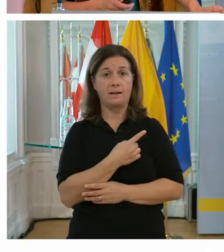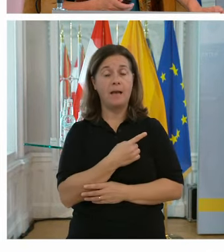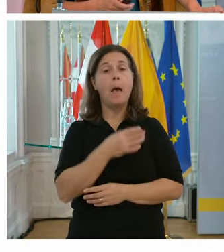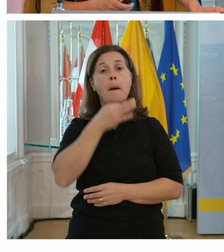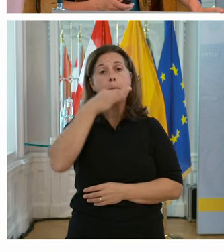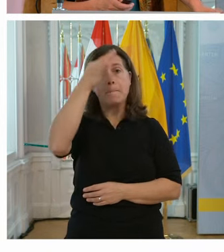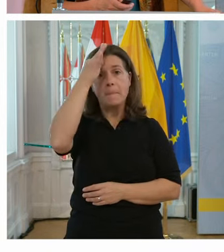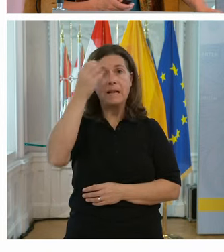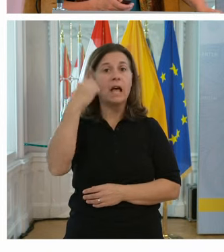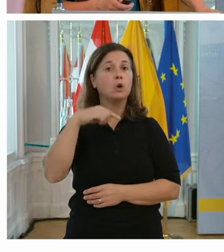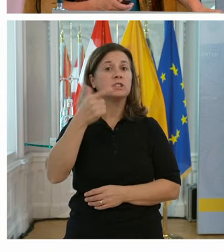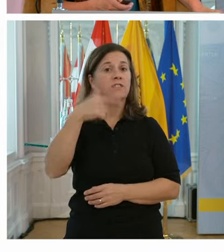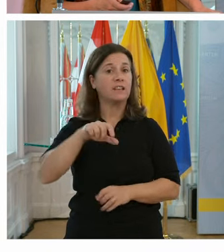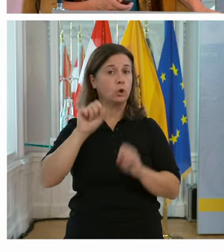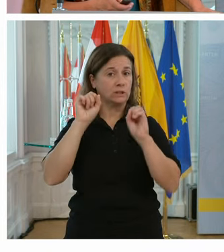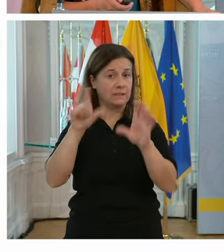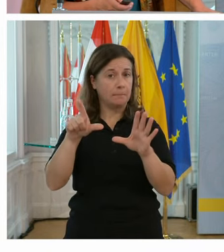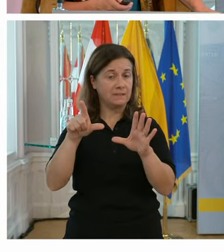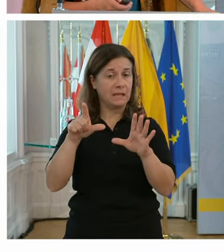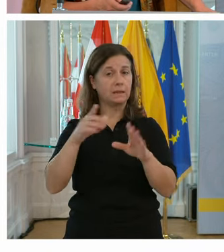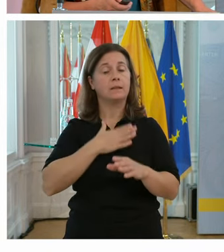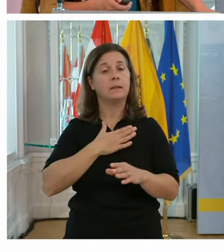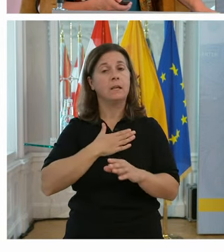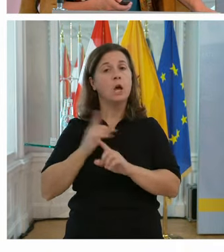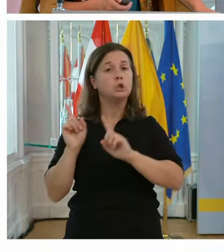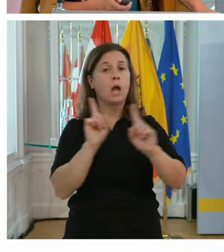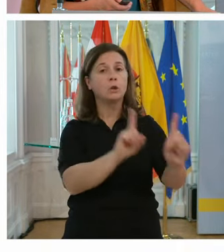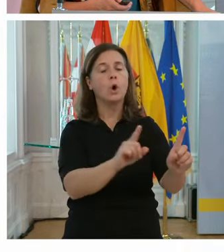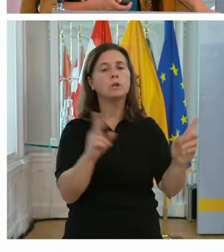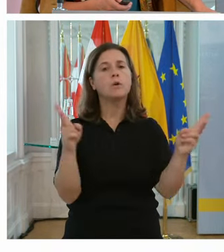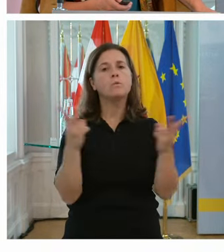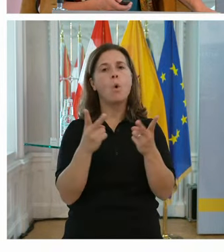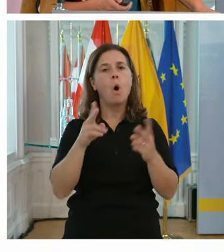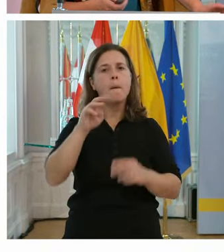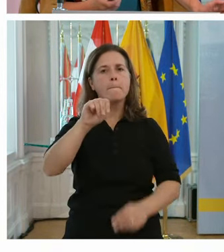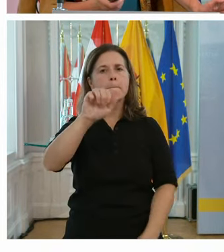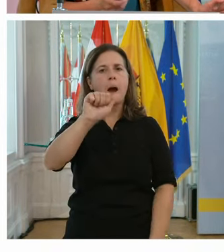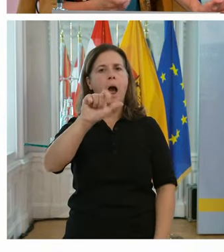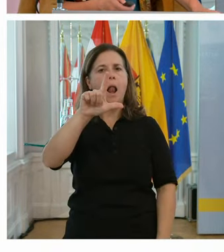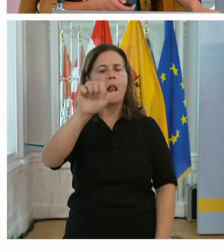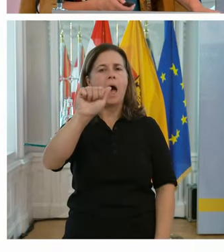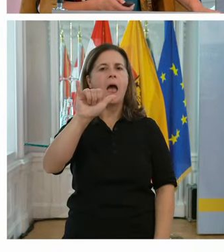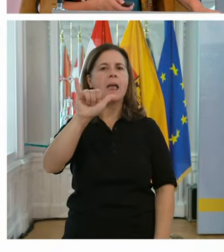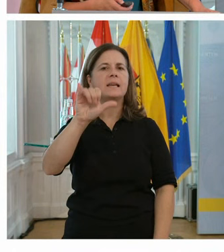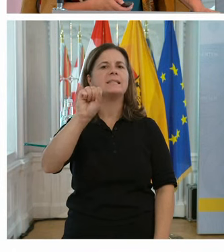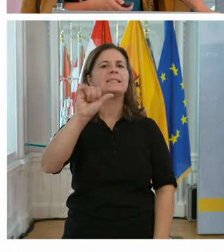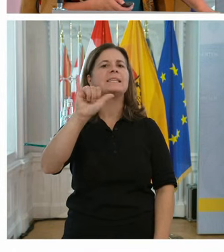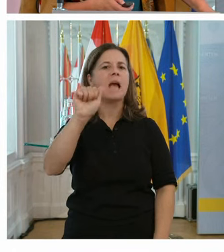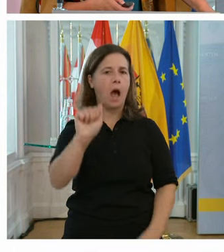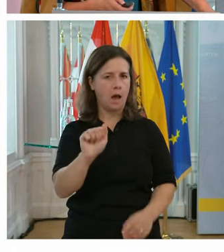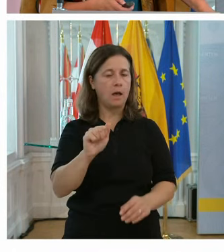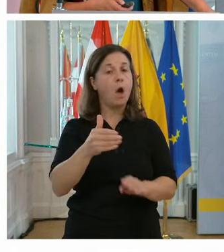aus 2017 von unserem Standort in Malaysia. Also es war vor der Pandemie.